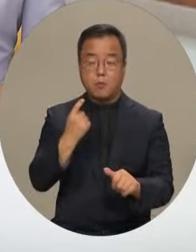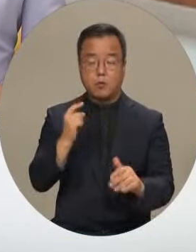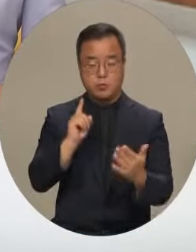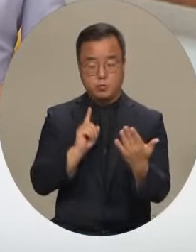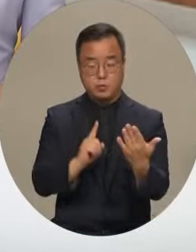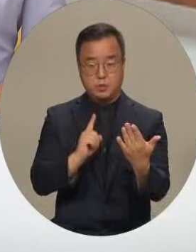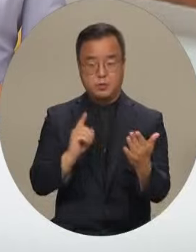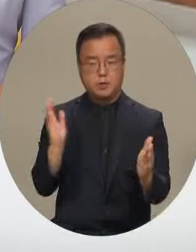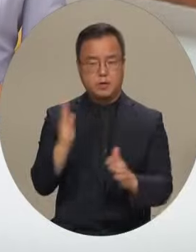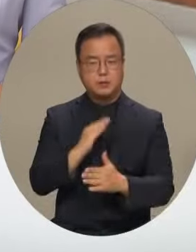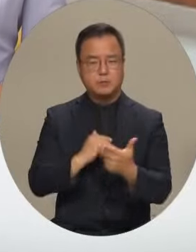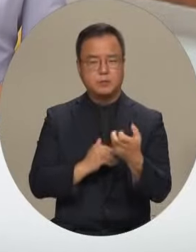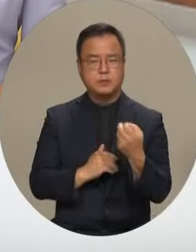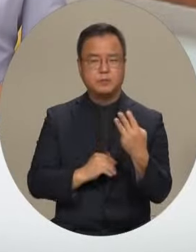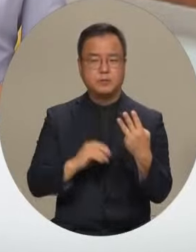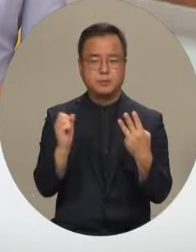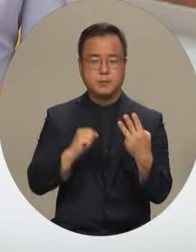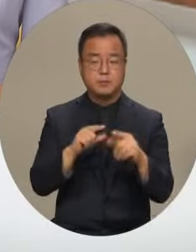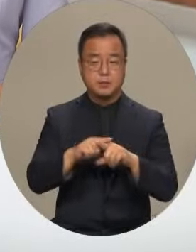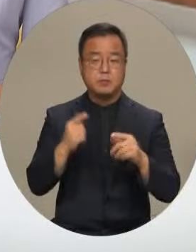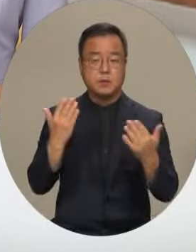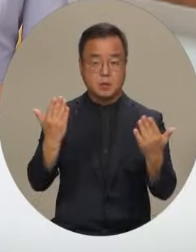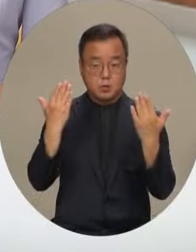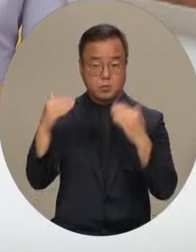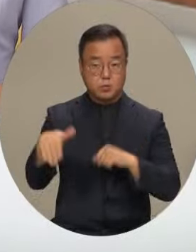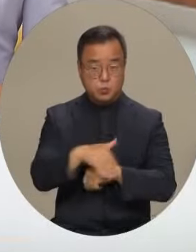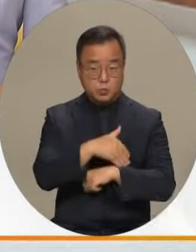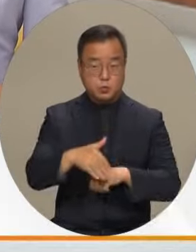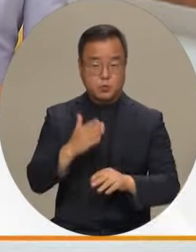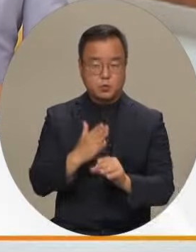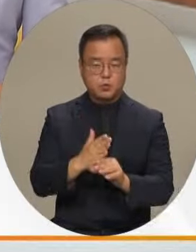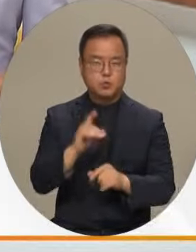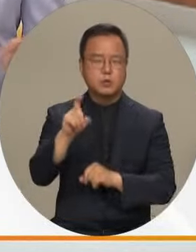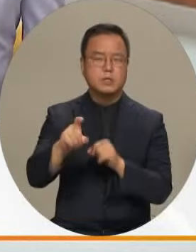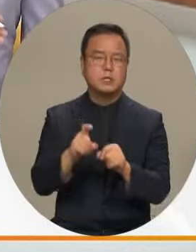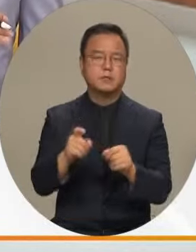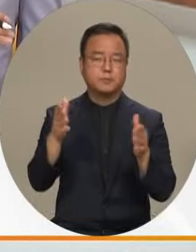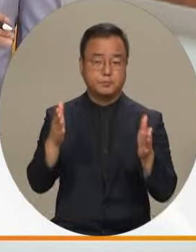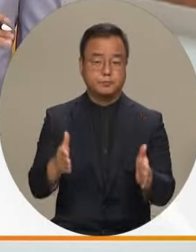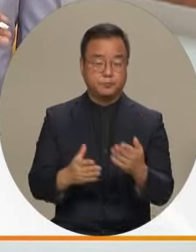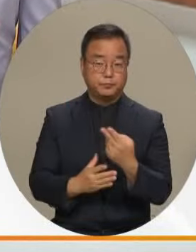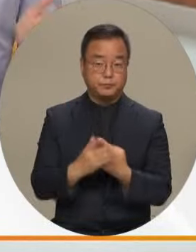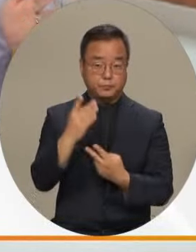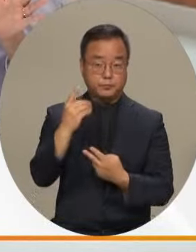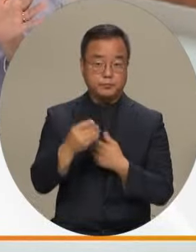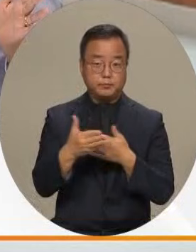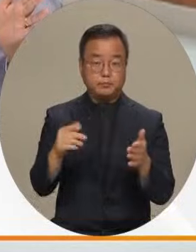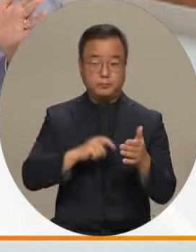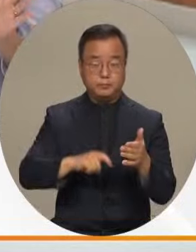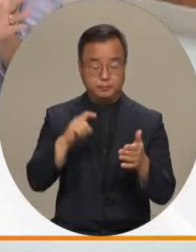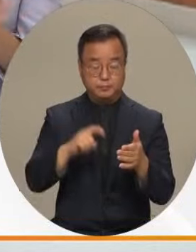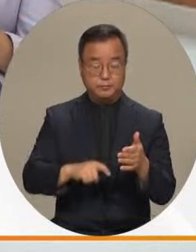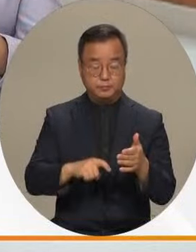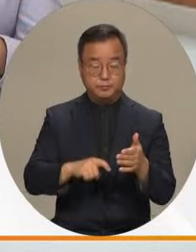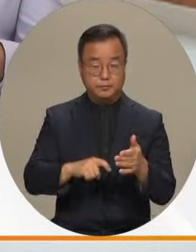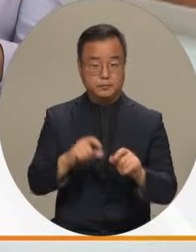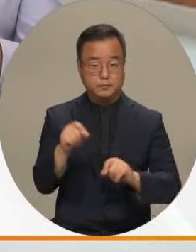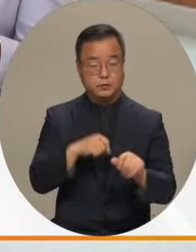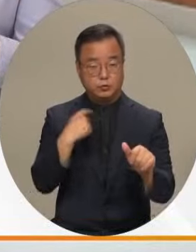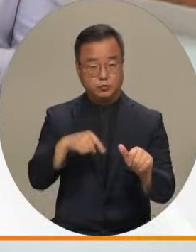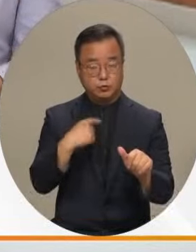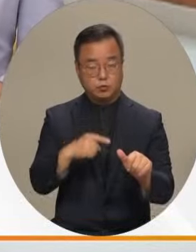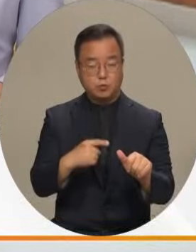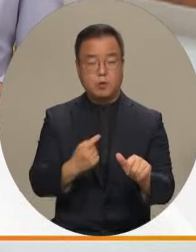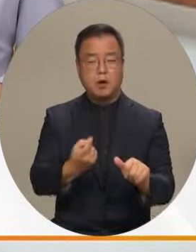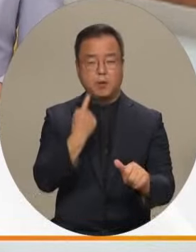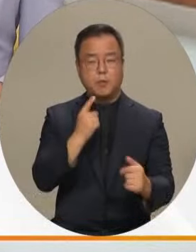현재 일반 학교에서 교육을 받고 있습니다. 그리고 이 10년생 이 통합학급에서 수업을 듣는 이 특수교육 대상자 수도 꾸준히